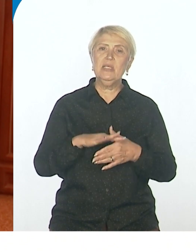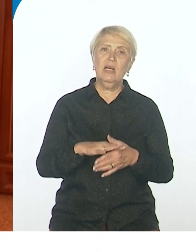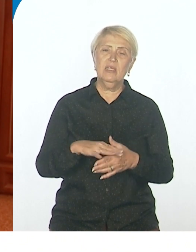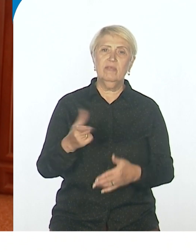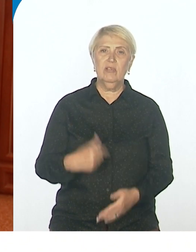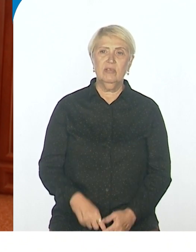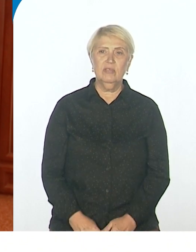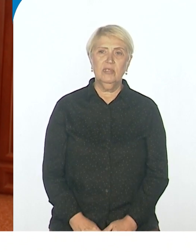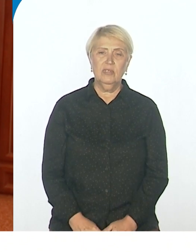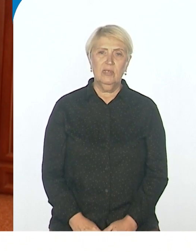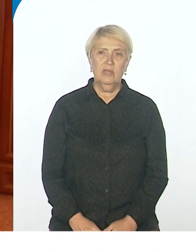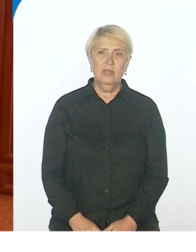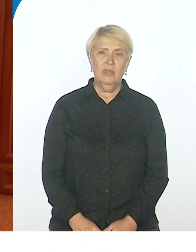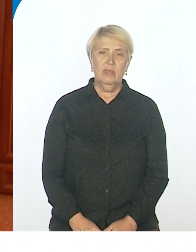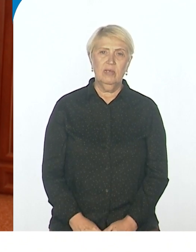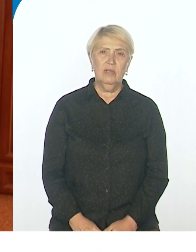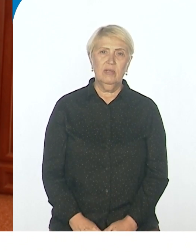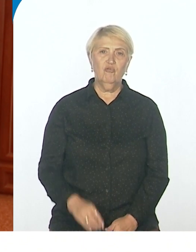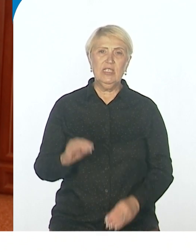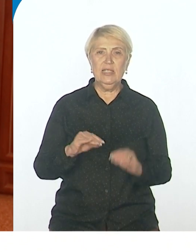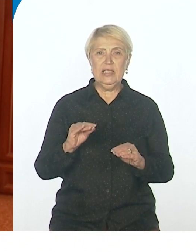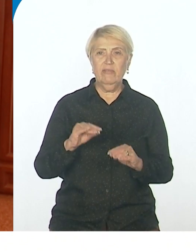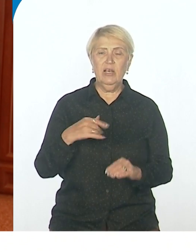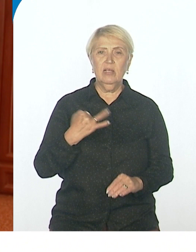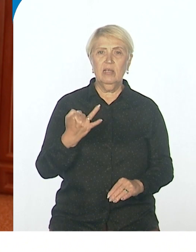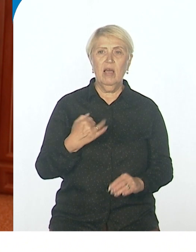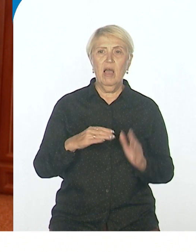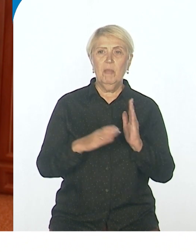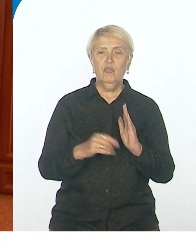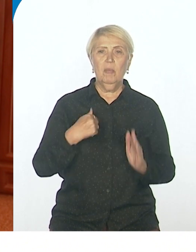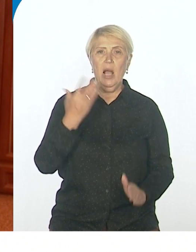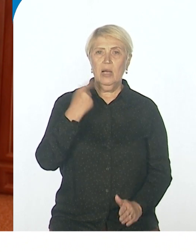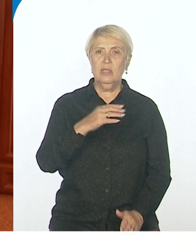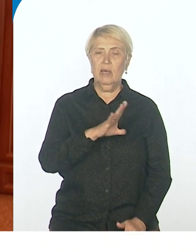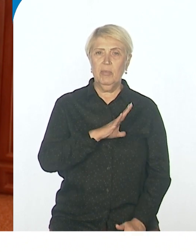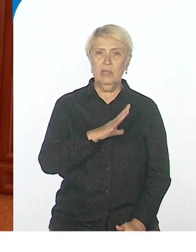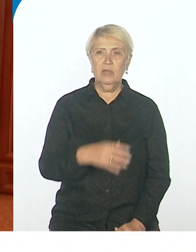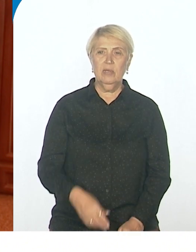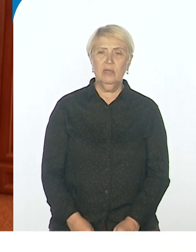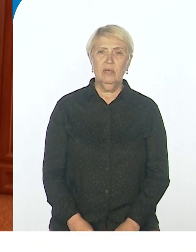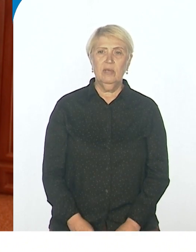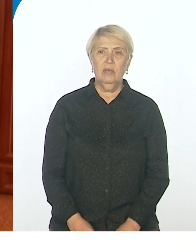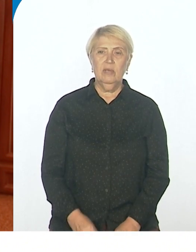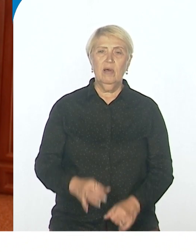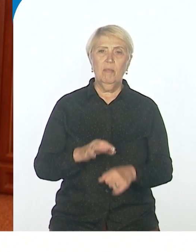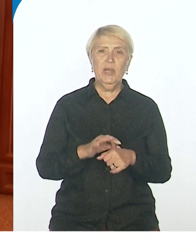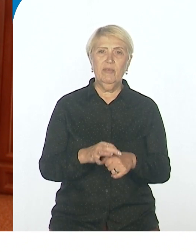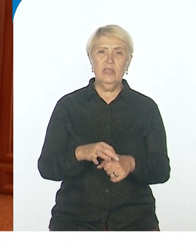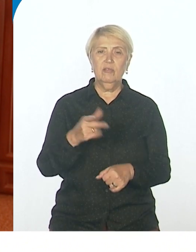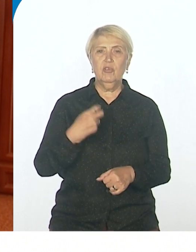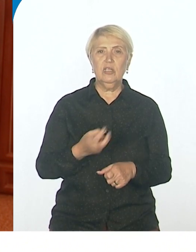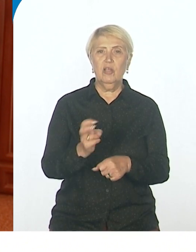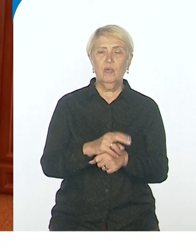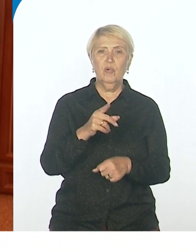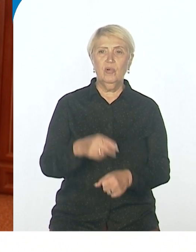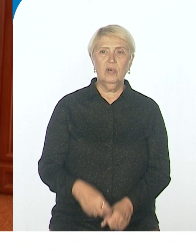научал, наставлял. И потом я уже всех, кто ко мне Господь приводил, вез к нему.